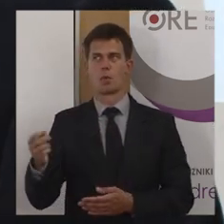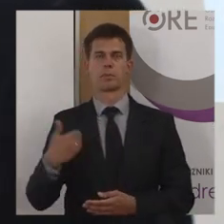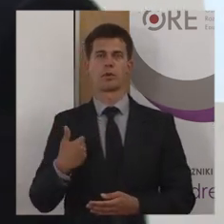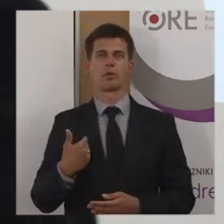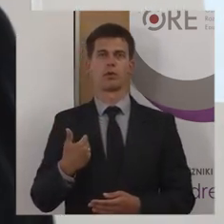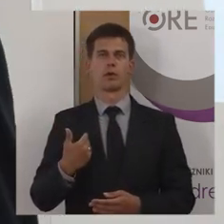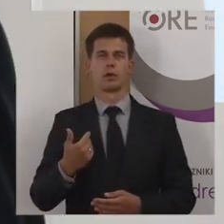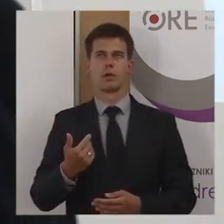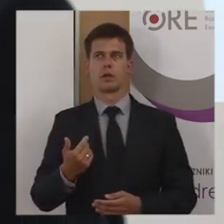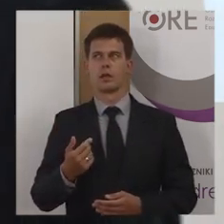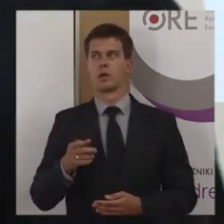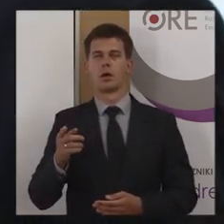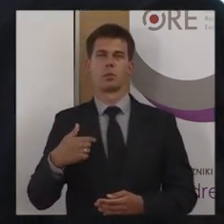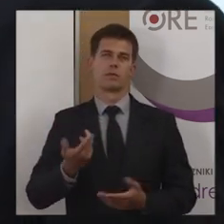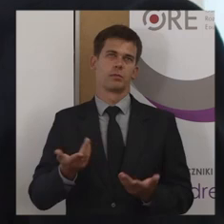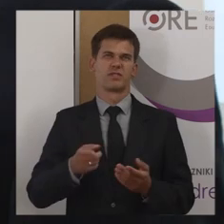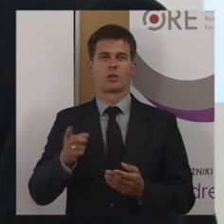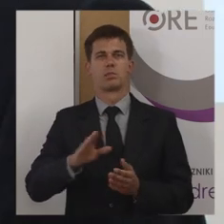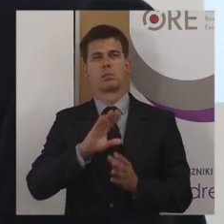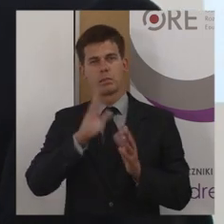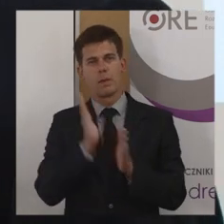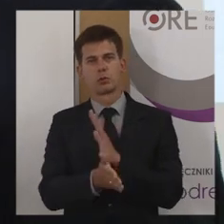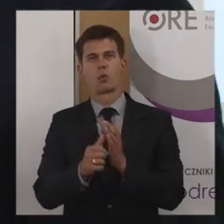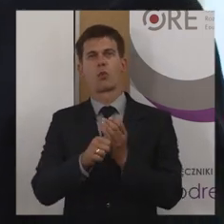mało parlamentarnie, że to jest gówniane narzędzie i tego się nie da zrobić.